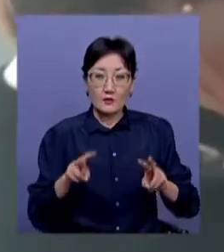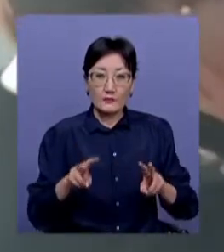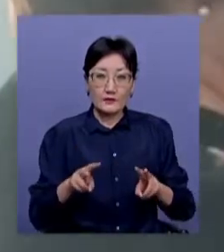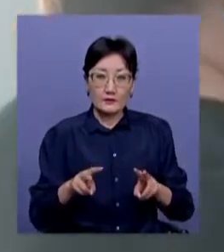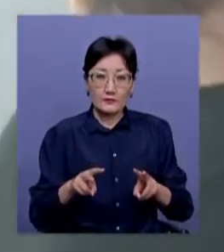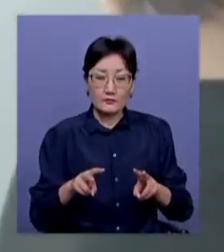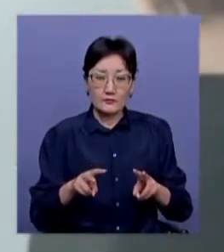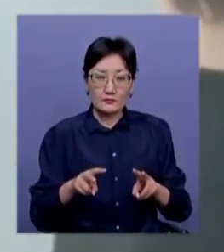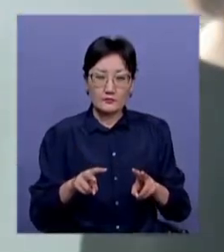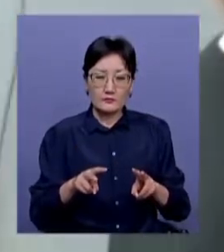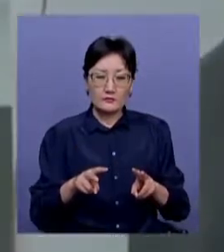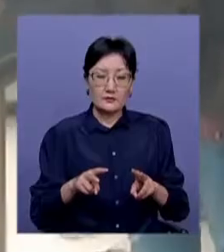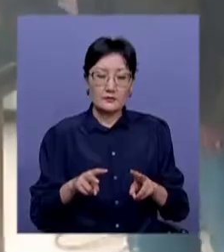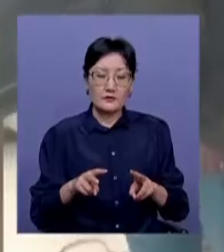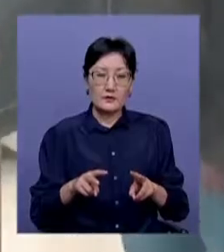шешімін